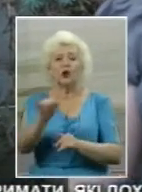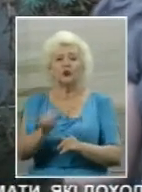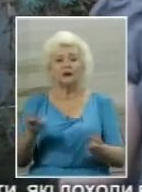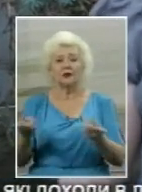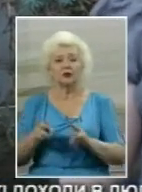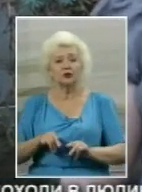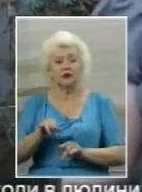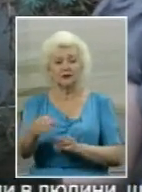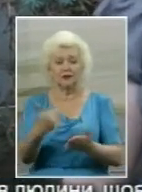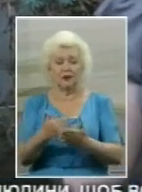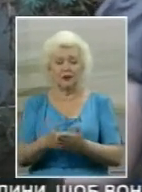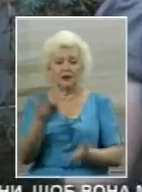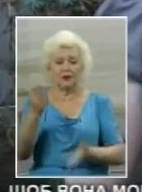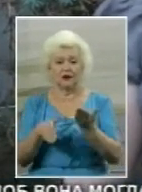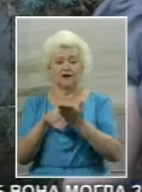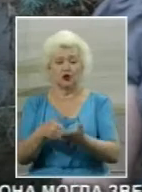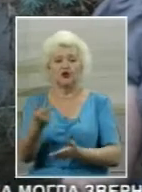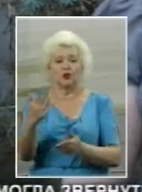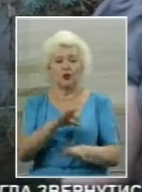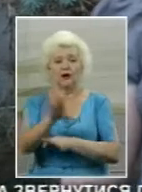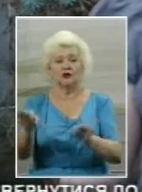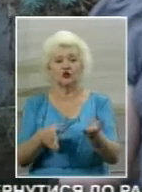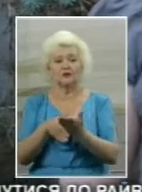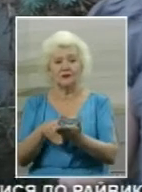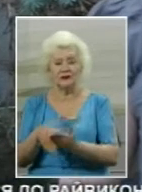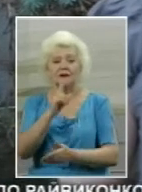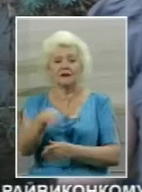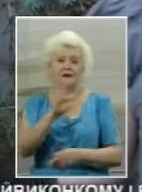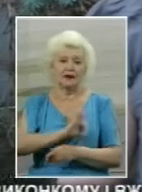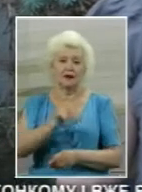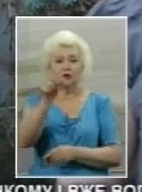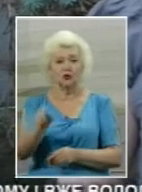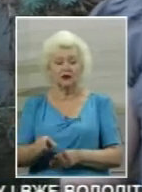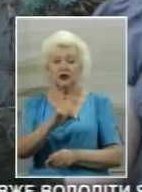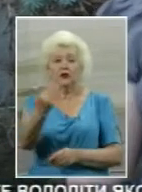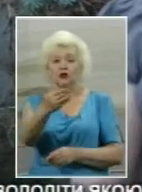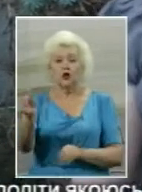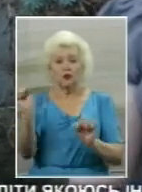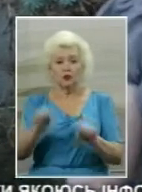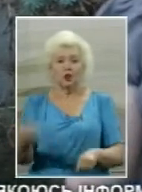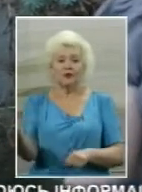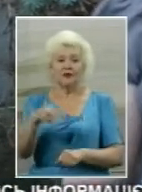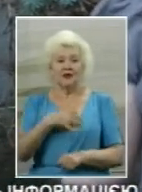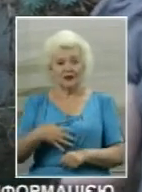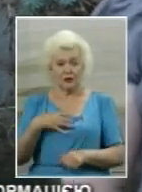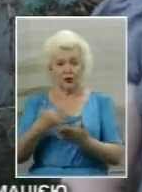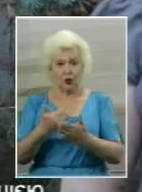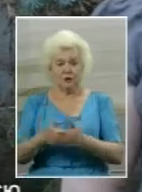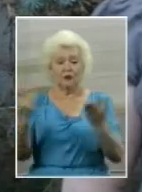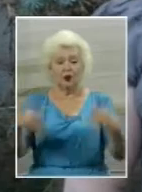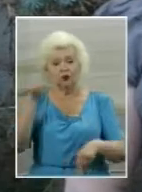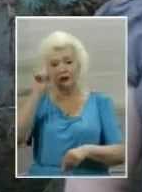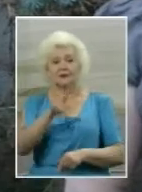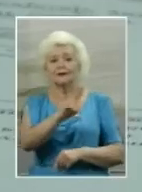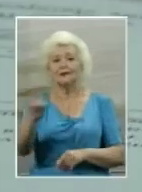йти, наприклад, ці субсидії, скільки положено субсидій, які доходи у чоловіка, щоб він мог прийти в райисполком, наприклад, і вже знати